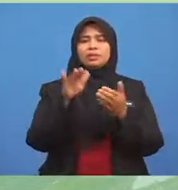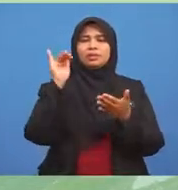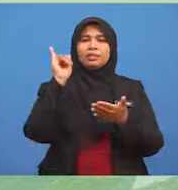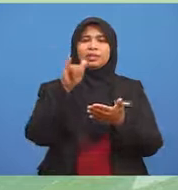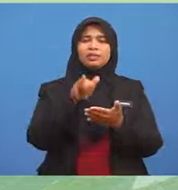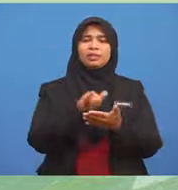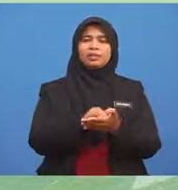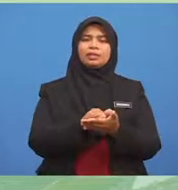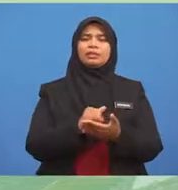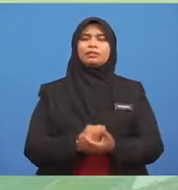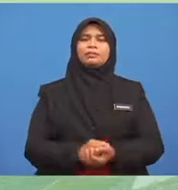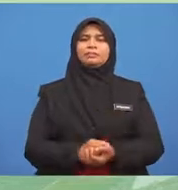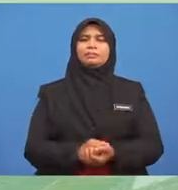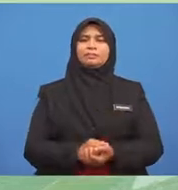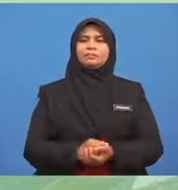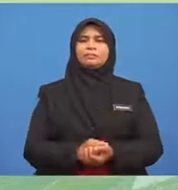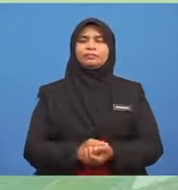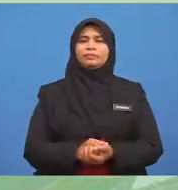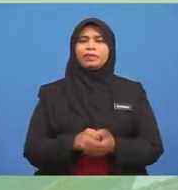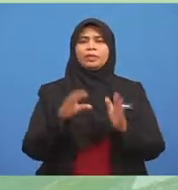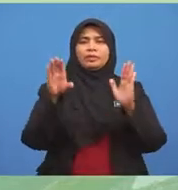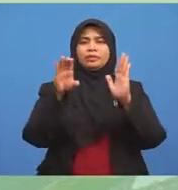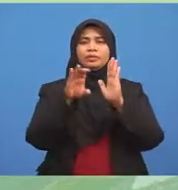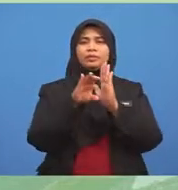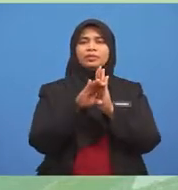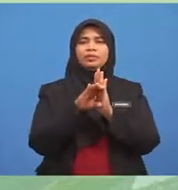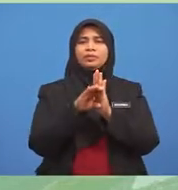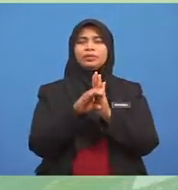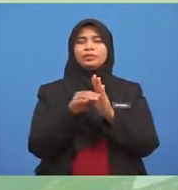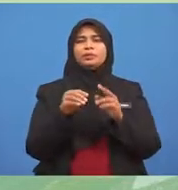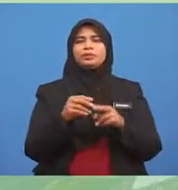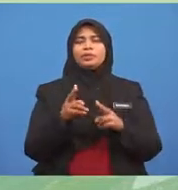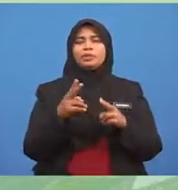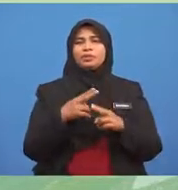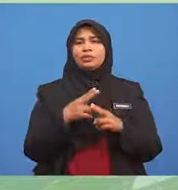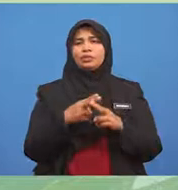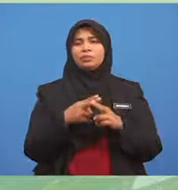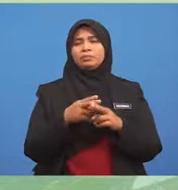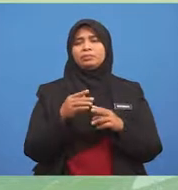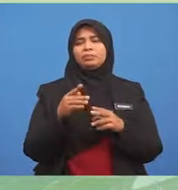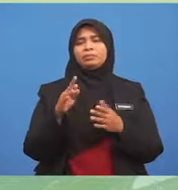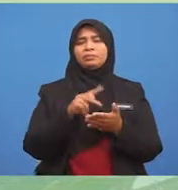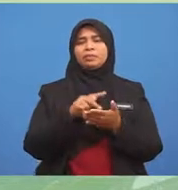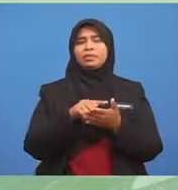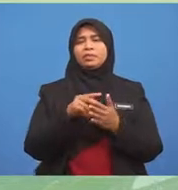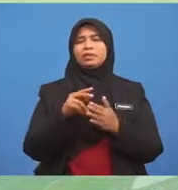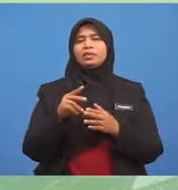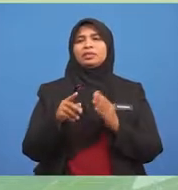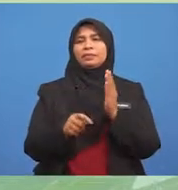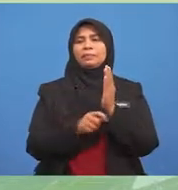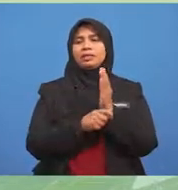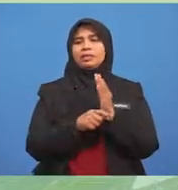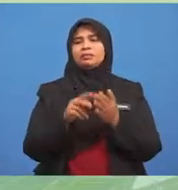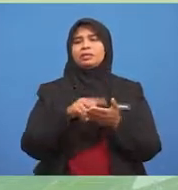tersebut dengan keyakinan. Contohnya, dengan menambah bilangan rakaat jika masalah terlupa bilangan rakaat